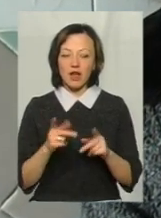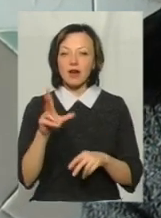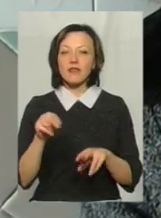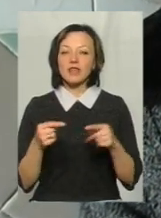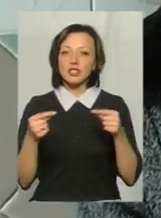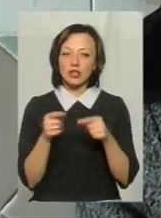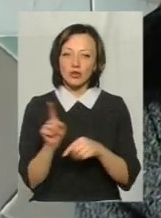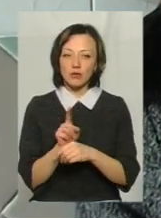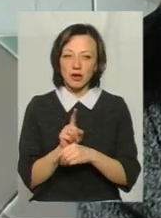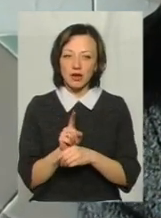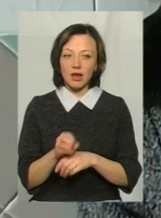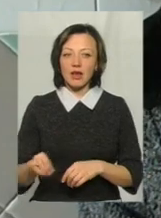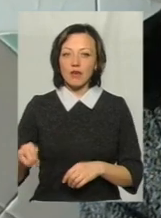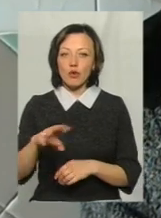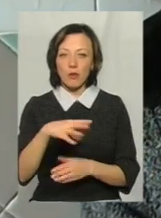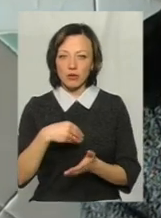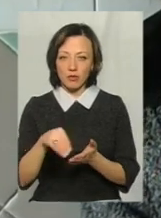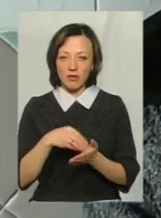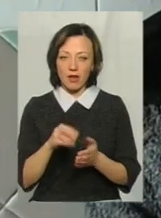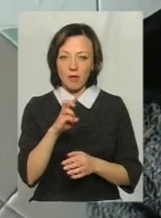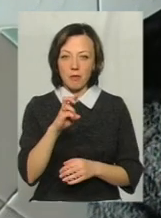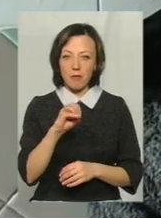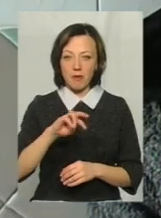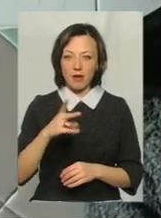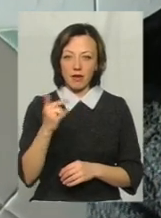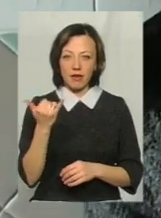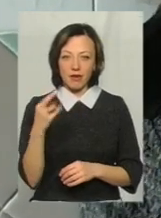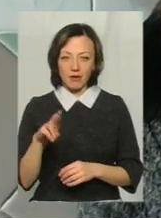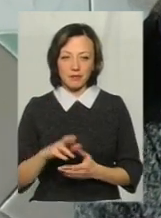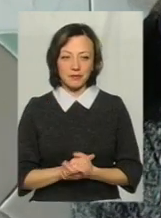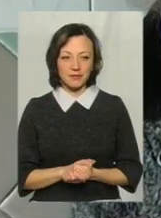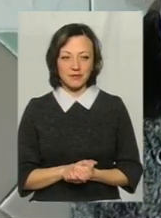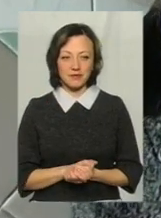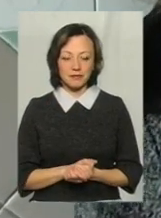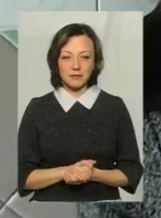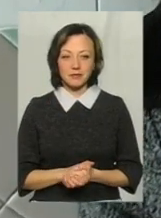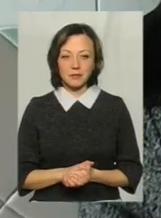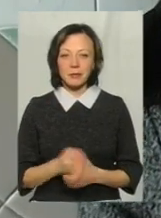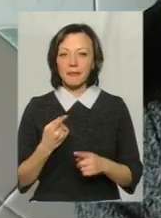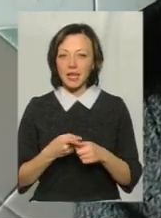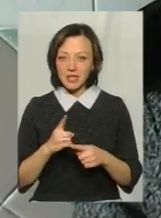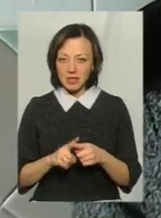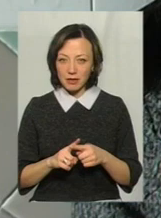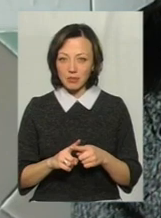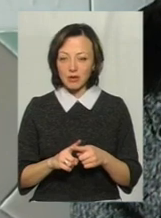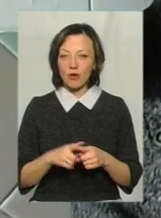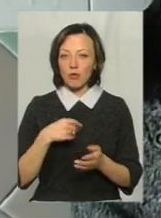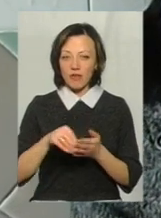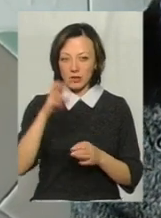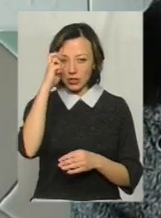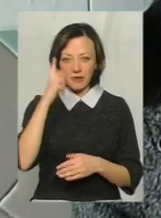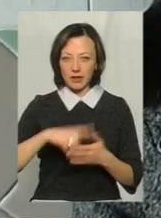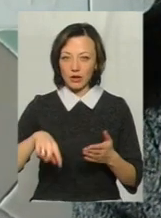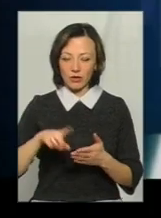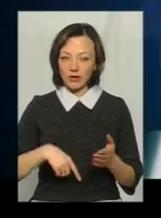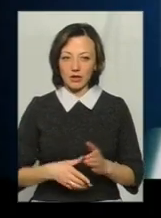визначаєте, нормальне, ненормальне? Ну, європейську купували, бельгійську. Угу. Все. Тобто цим, які купувала держава, ви не довіряли?